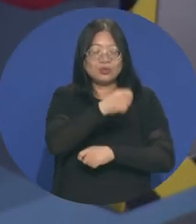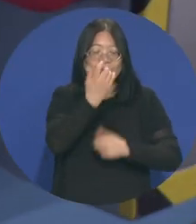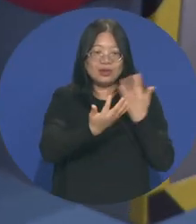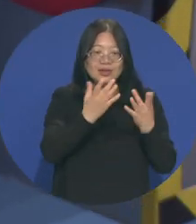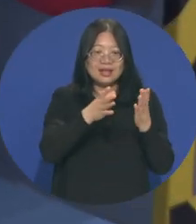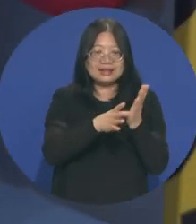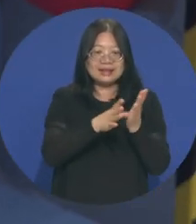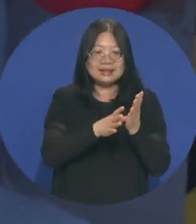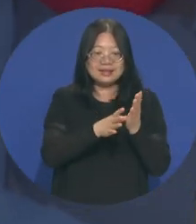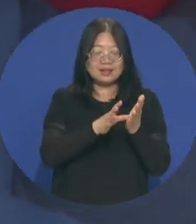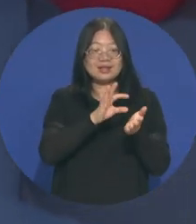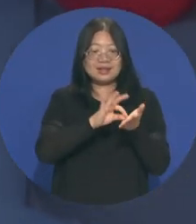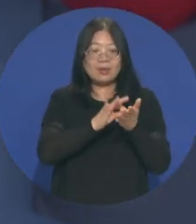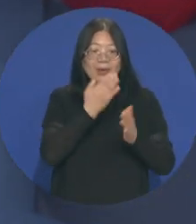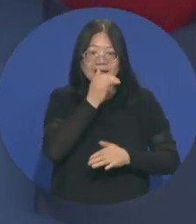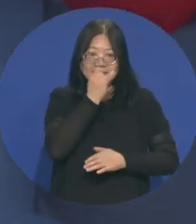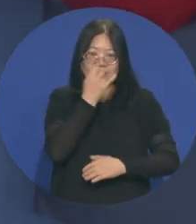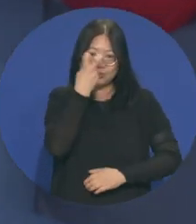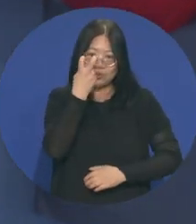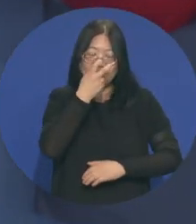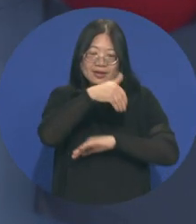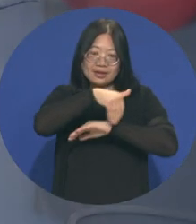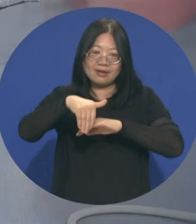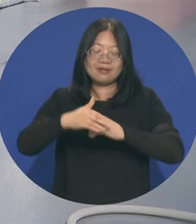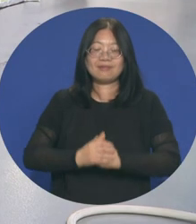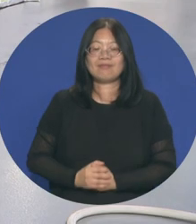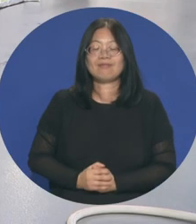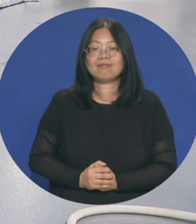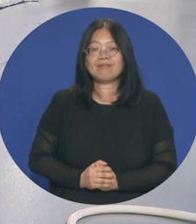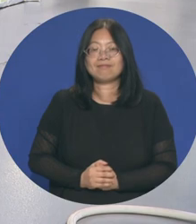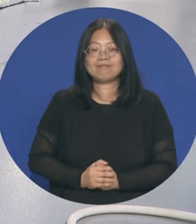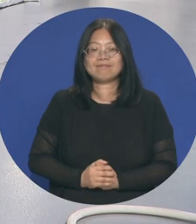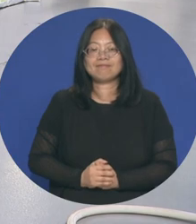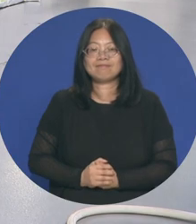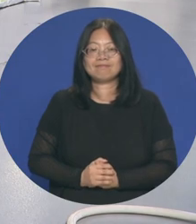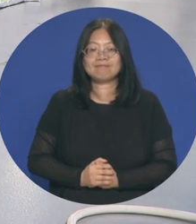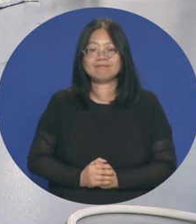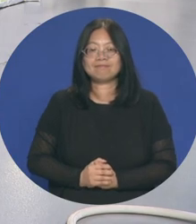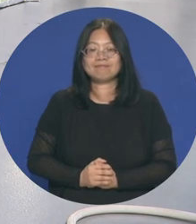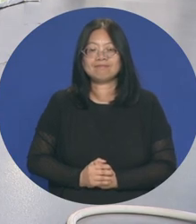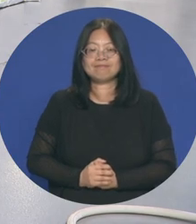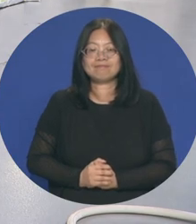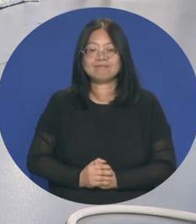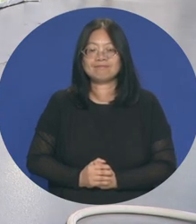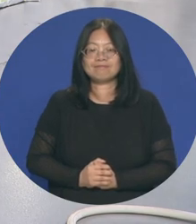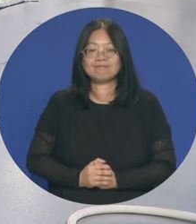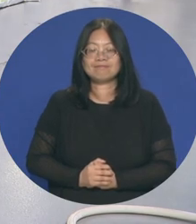점검 여부에 대한 전수조사에도 나설 방침입니다. GTV 뉴스 이슬비입니다.